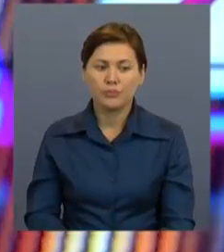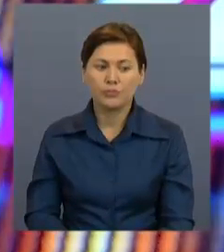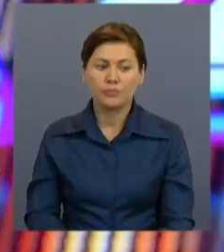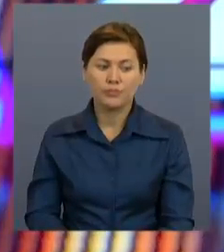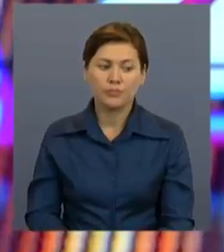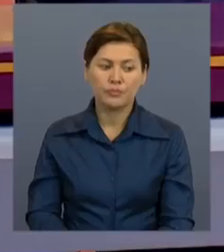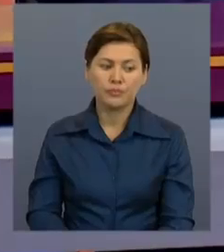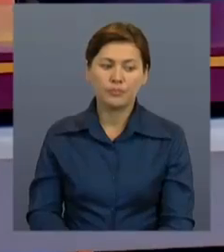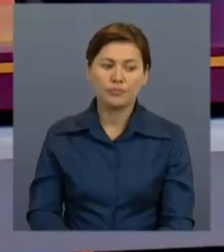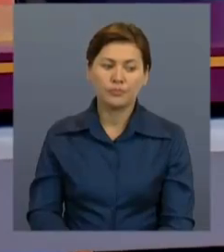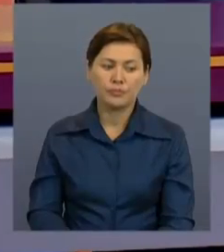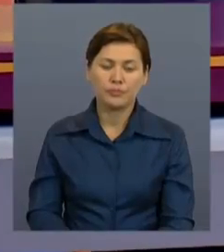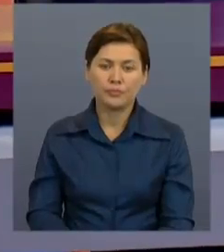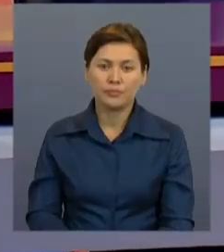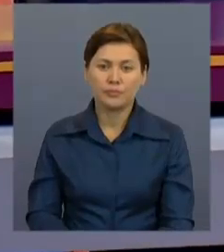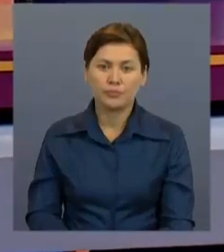Қазір